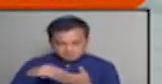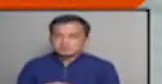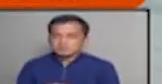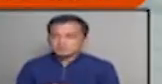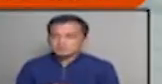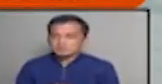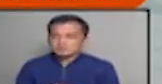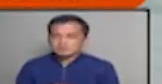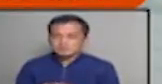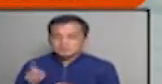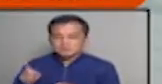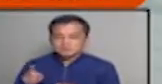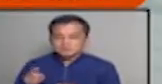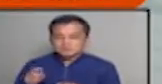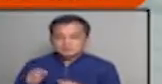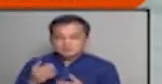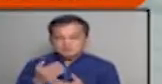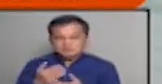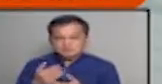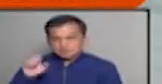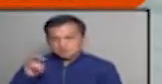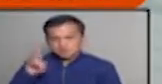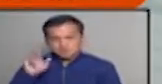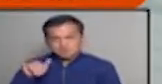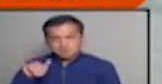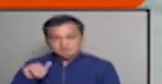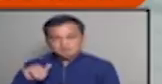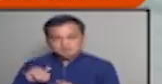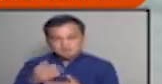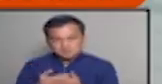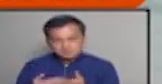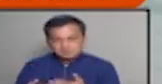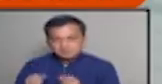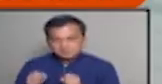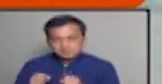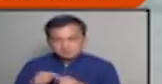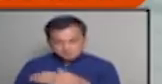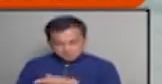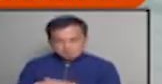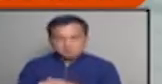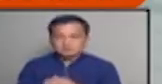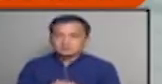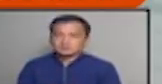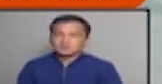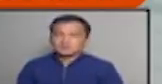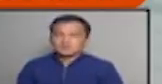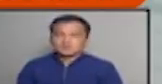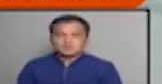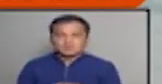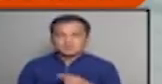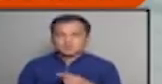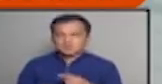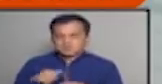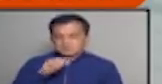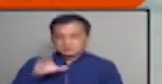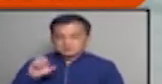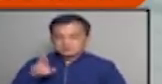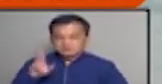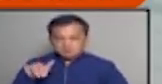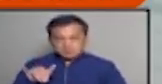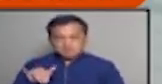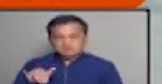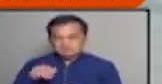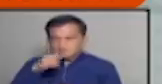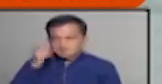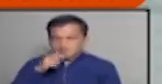natin yun. Yung po, accessory after the fact. Yes, sir. Pwede po siya maipasok po doon. So, dahil nga po. Accessory po.